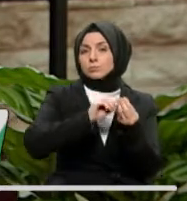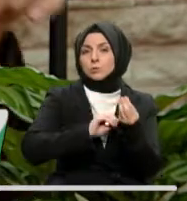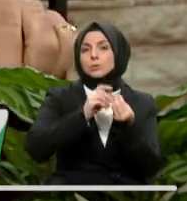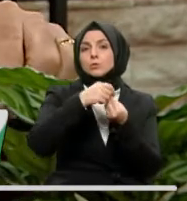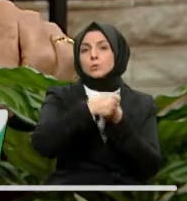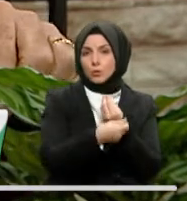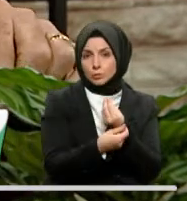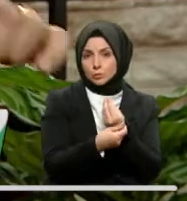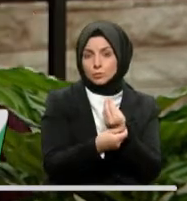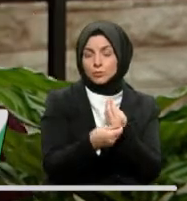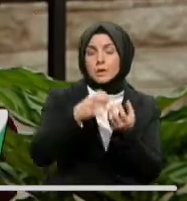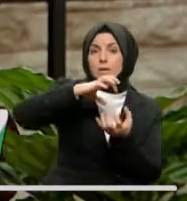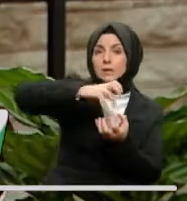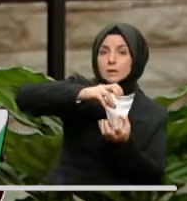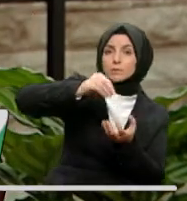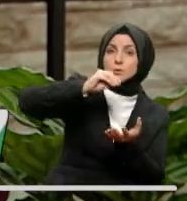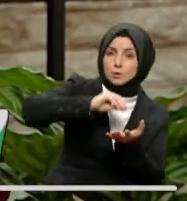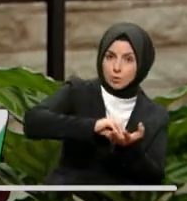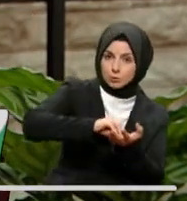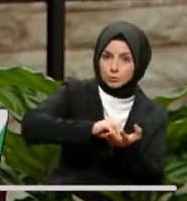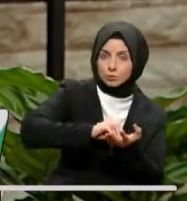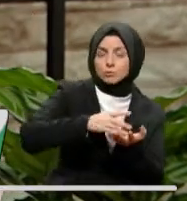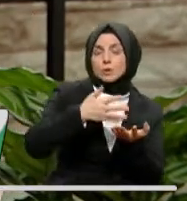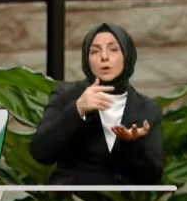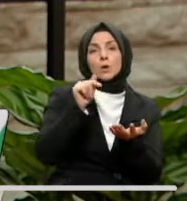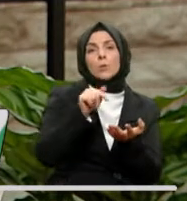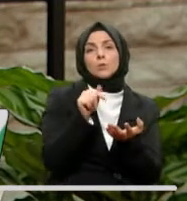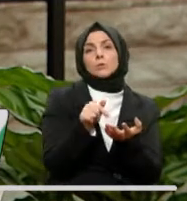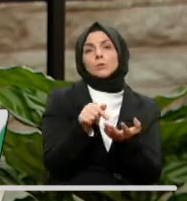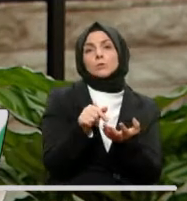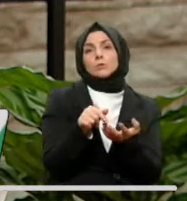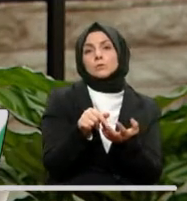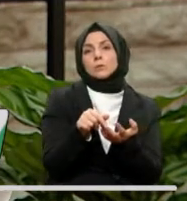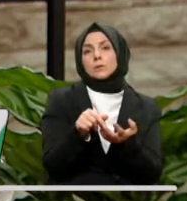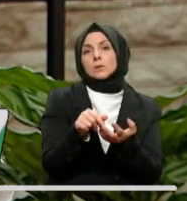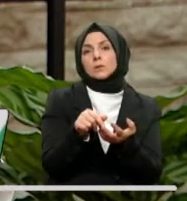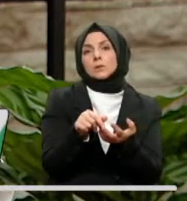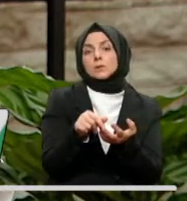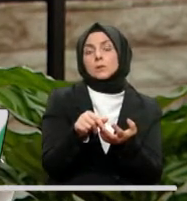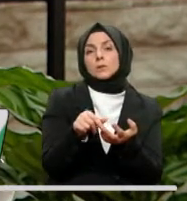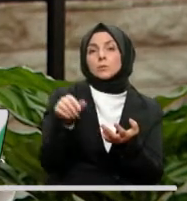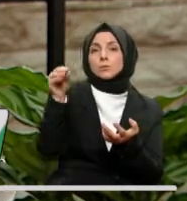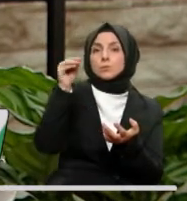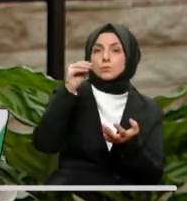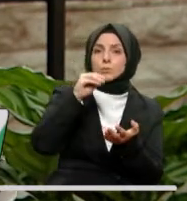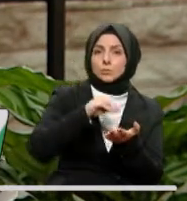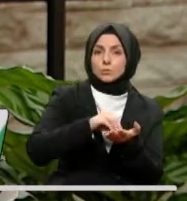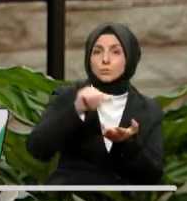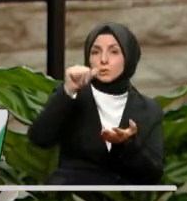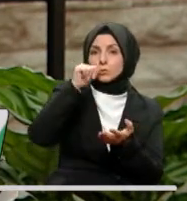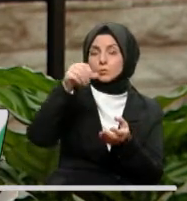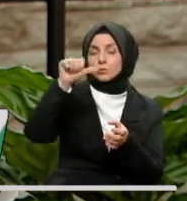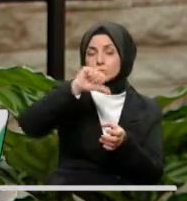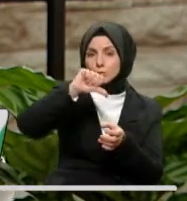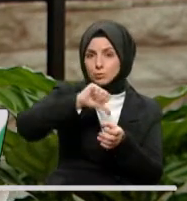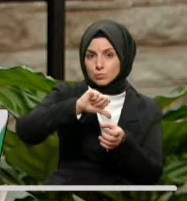beklettim mu suyla Slime gittiğinizi iki muz çayı buz çayı Evet Musa benim ütü kanunda var Çok detaylı burada anlatmak zordur ama